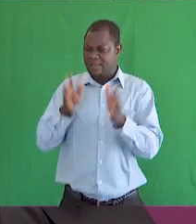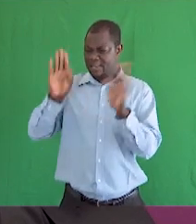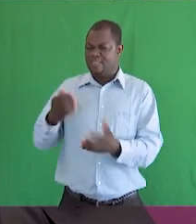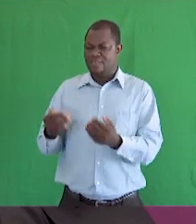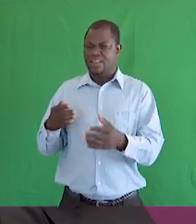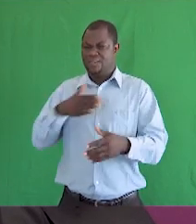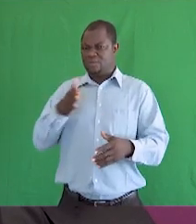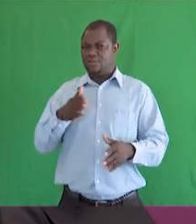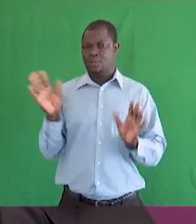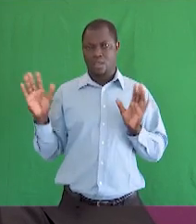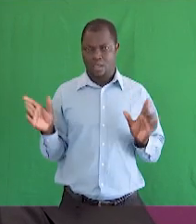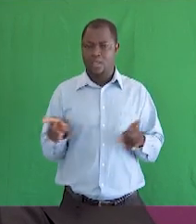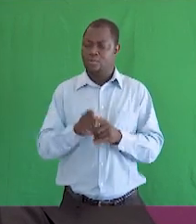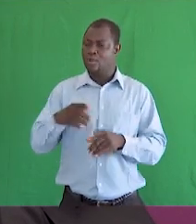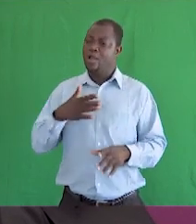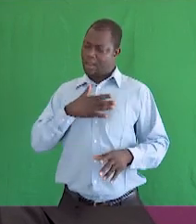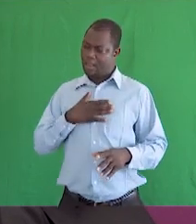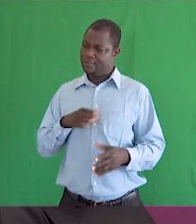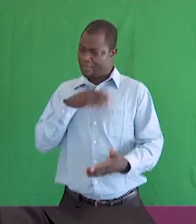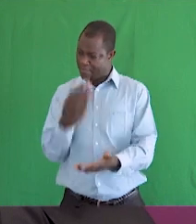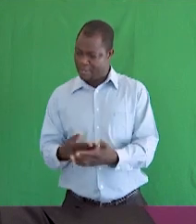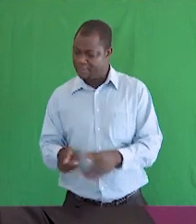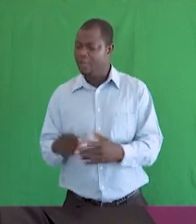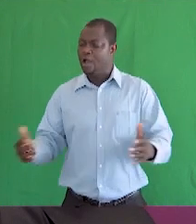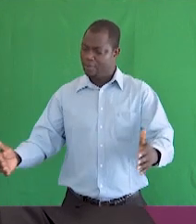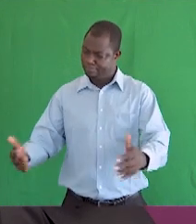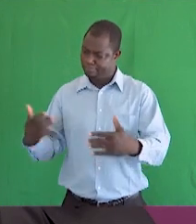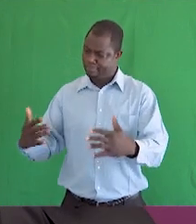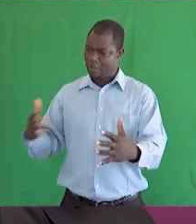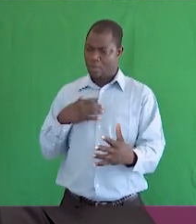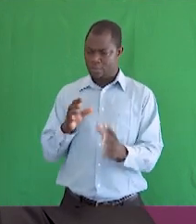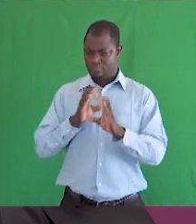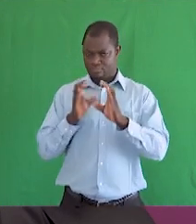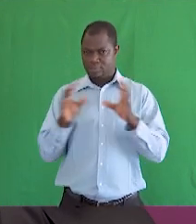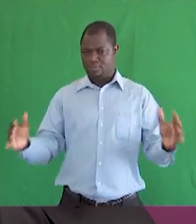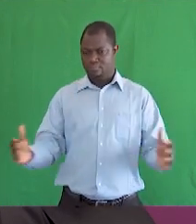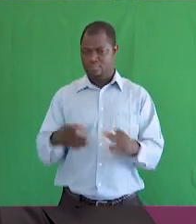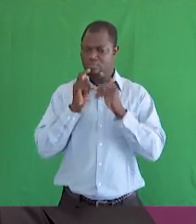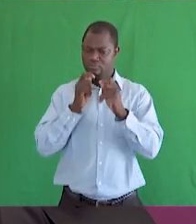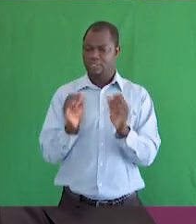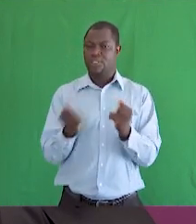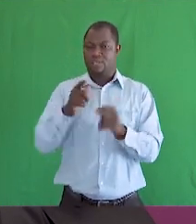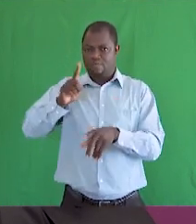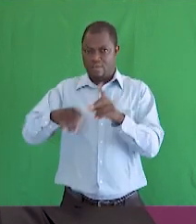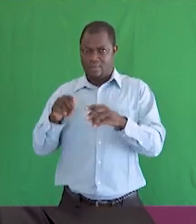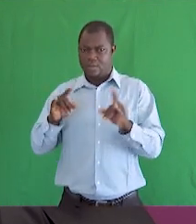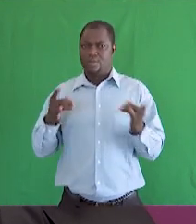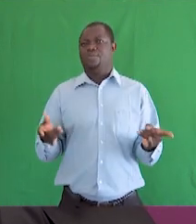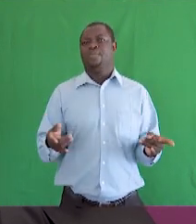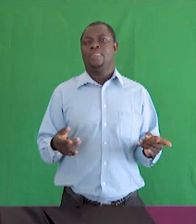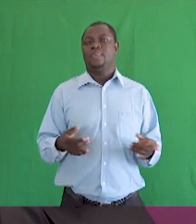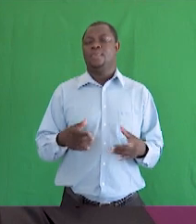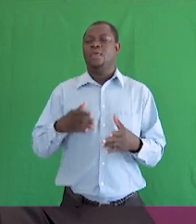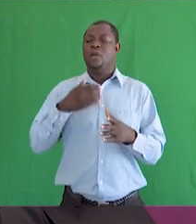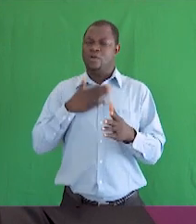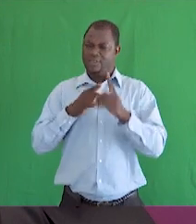zvoni isusu pai pai patinenge tati rega ndichimbozvizama ndozviedza nekuti pane vanhu